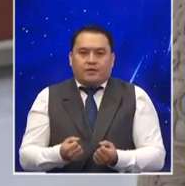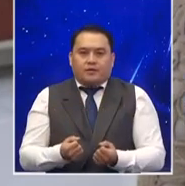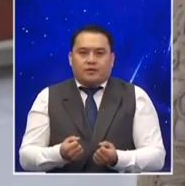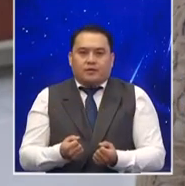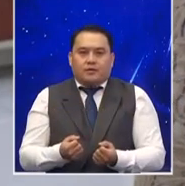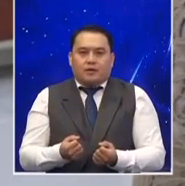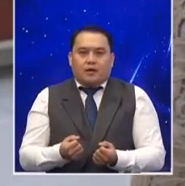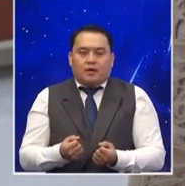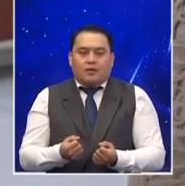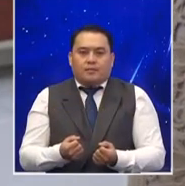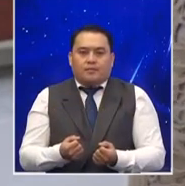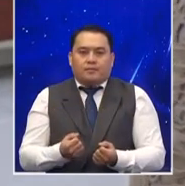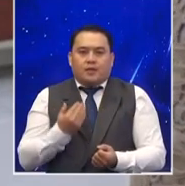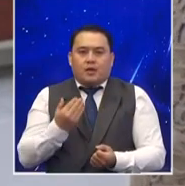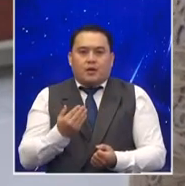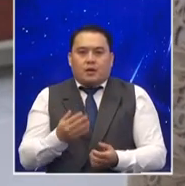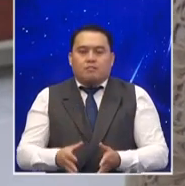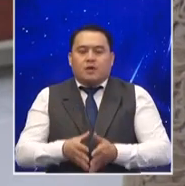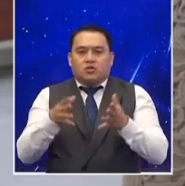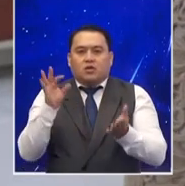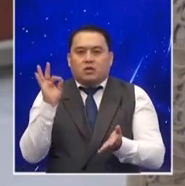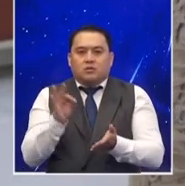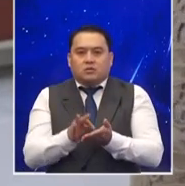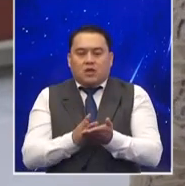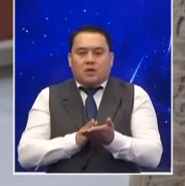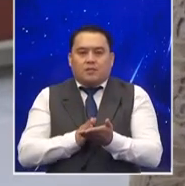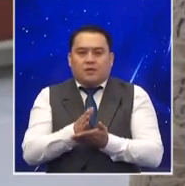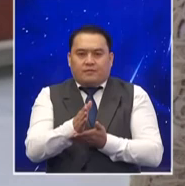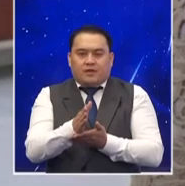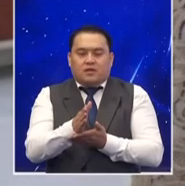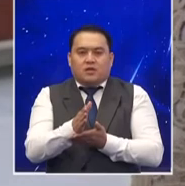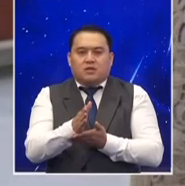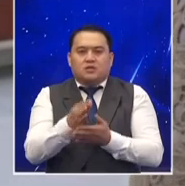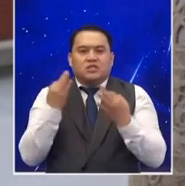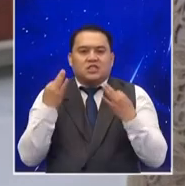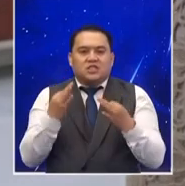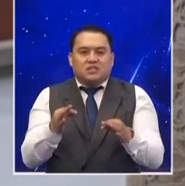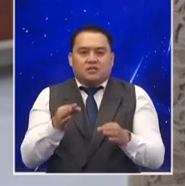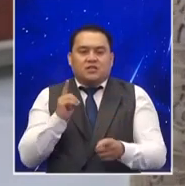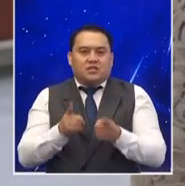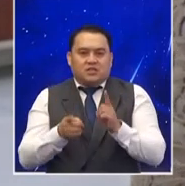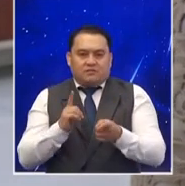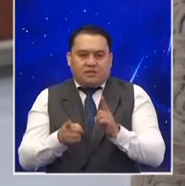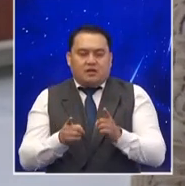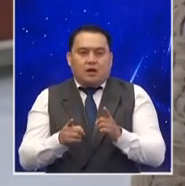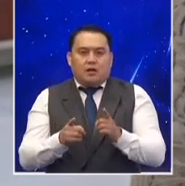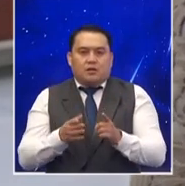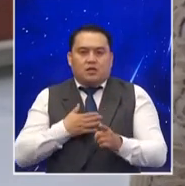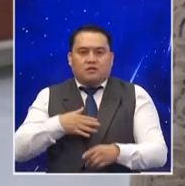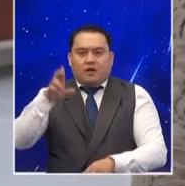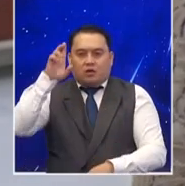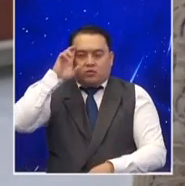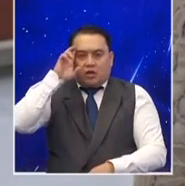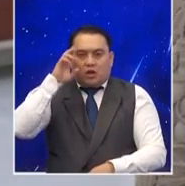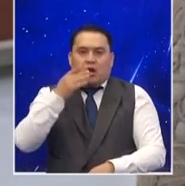а младшим у них большая задача дальше, чтобы вот эта независимость действительно наше